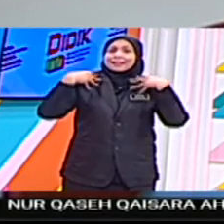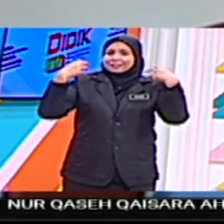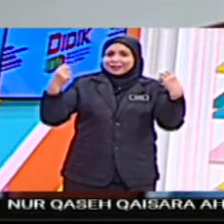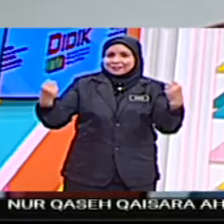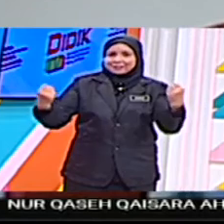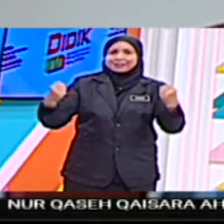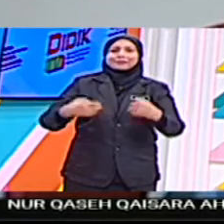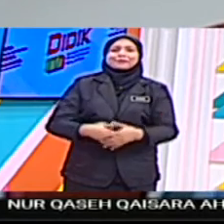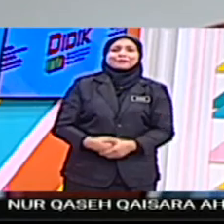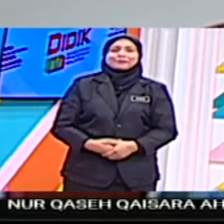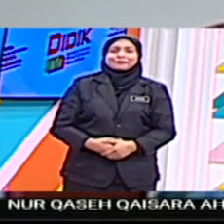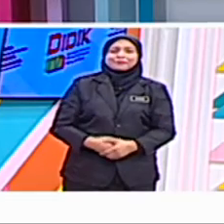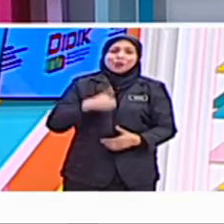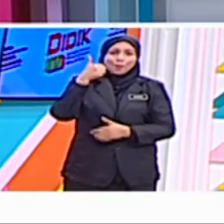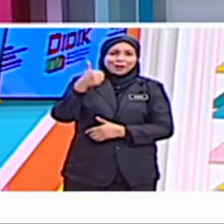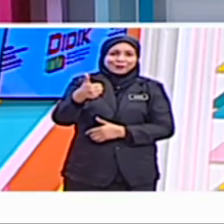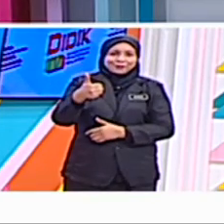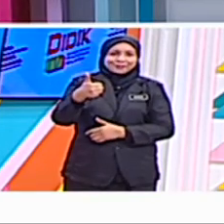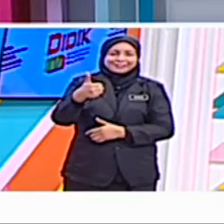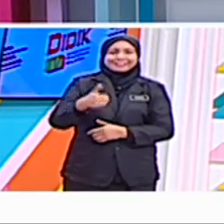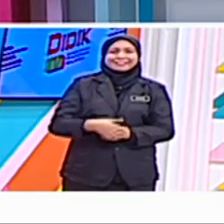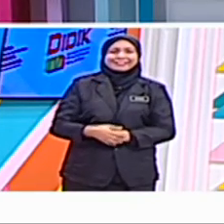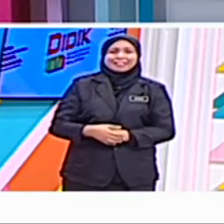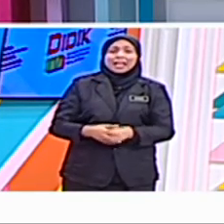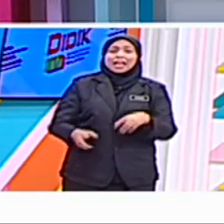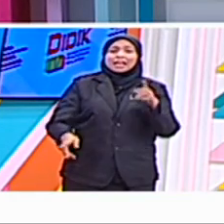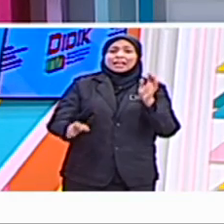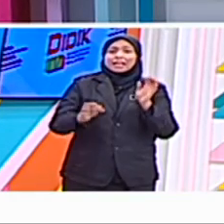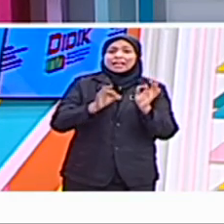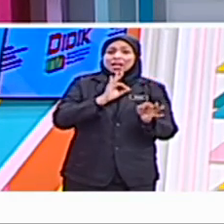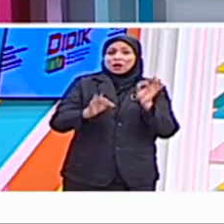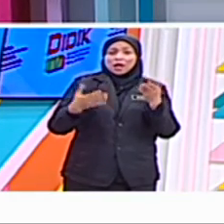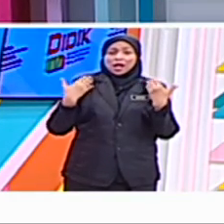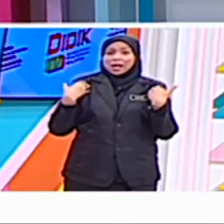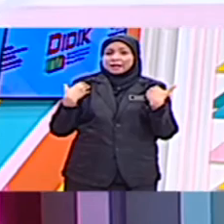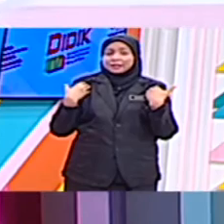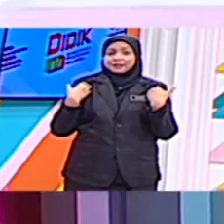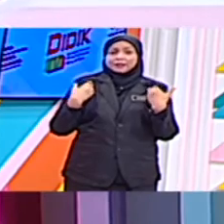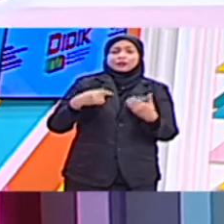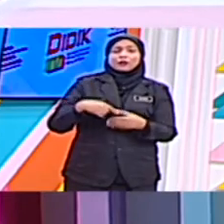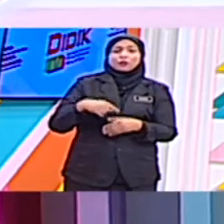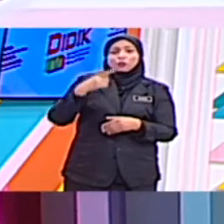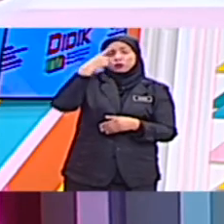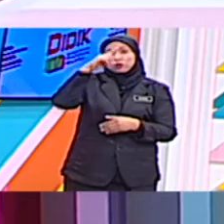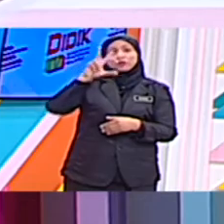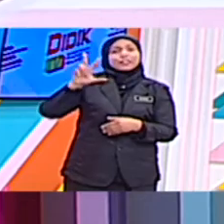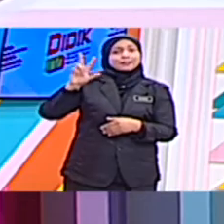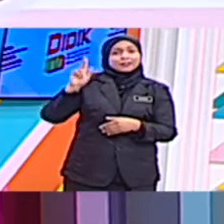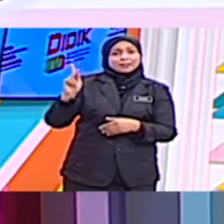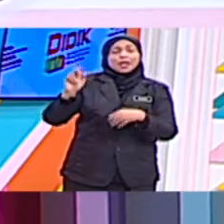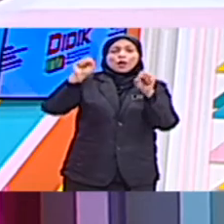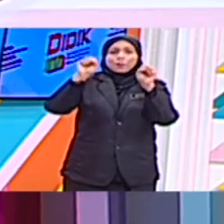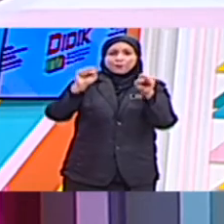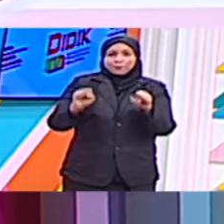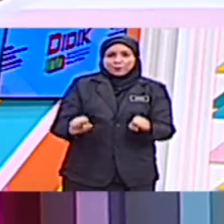Kesihatan. Kesihatan. Bagus. Jadi, pandai. Jika ada keperluan untuk 3K ini, maksudnya